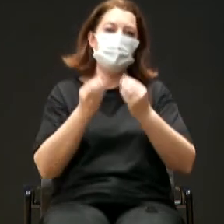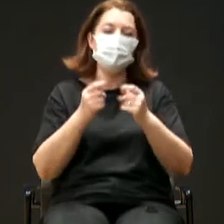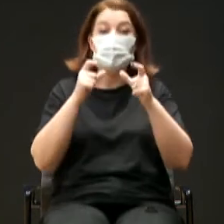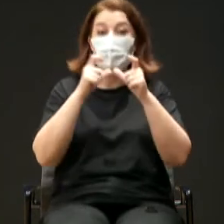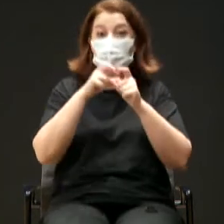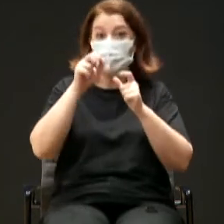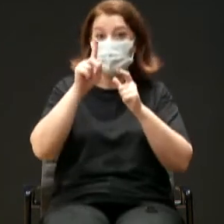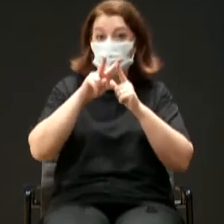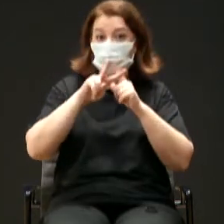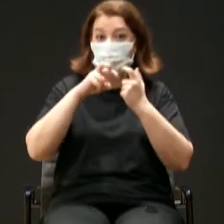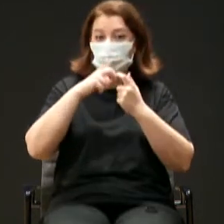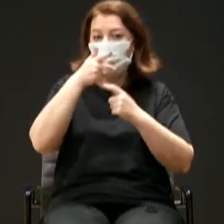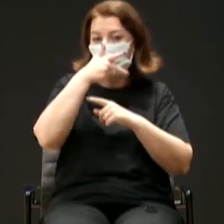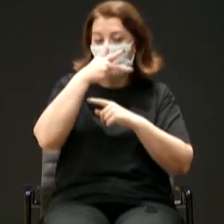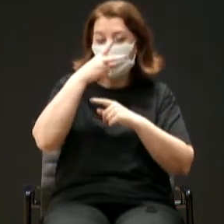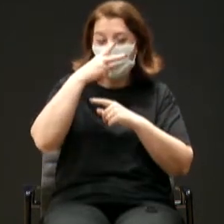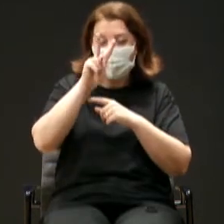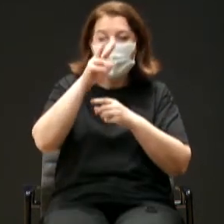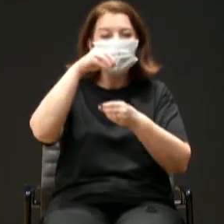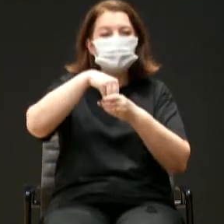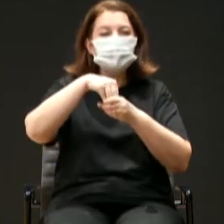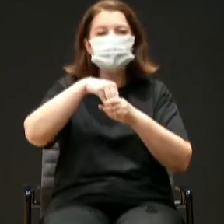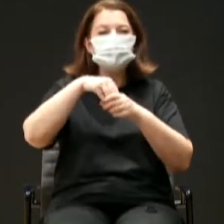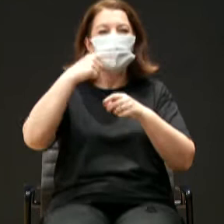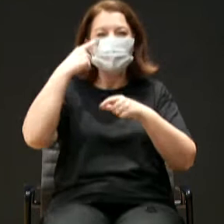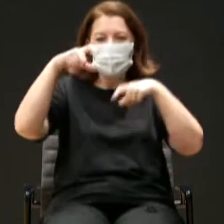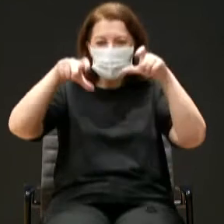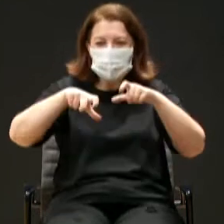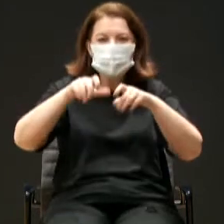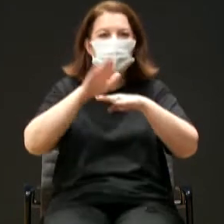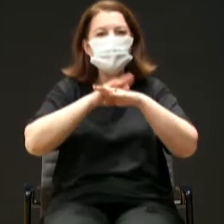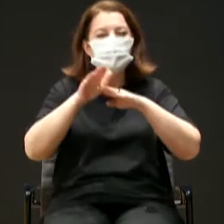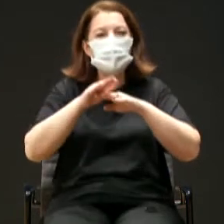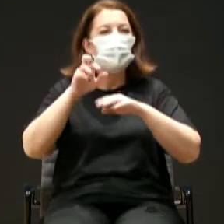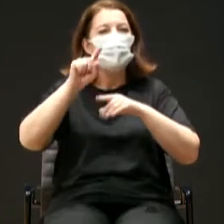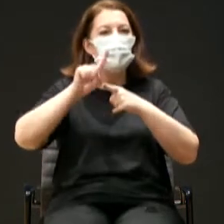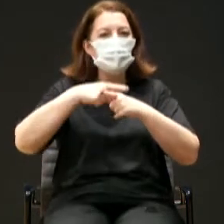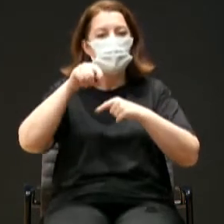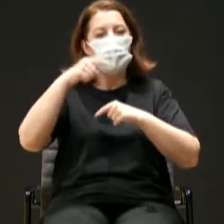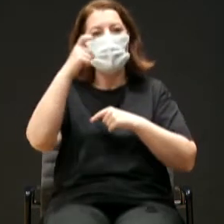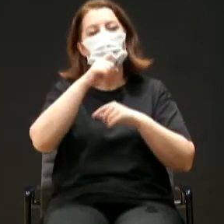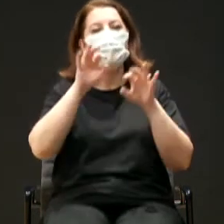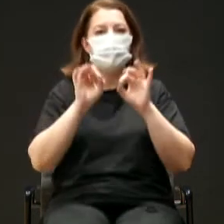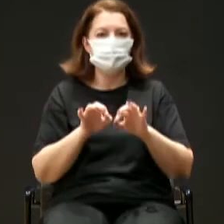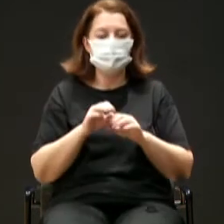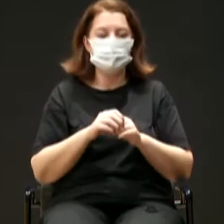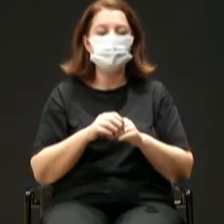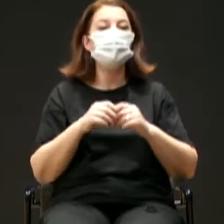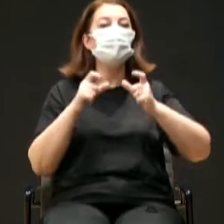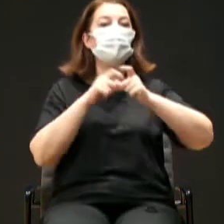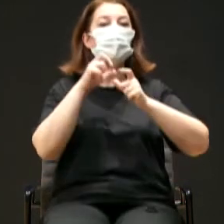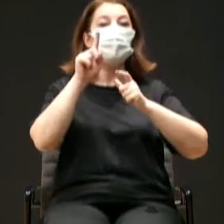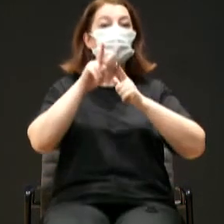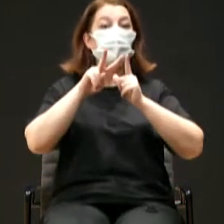Gürpınar köy içi meydanı düzenleme proje çalışmasını bu ay başlayacağız. Gürpınar